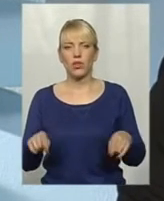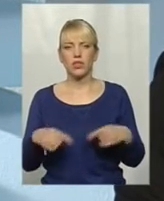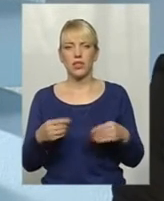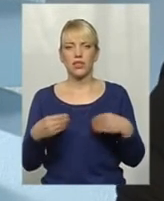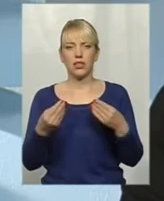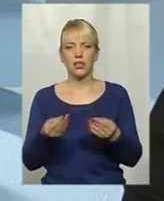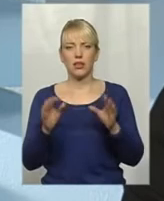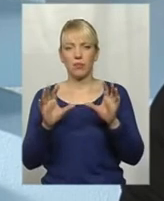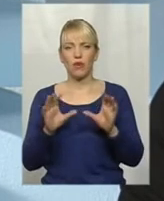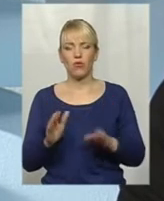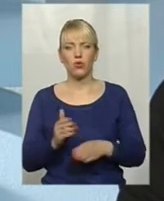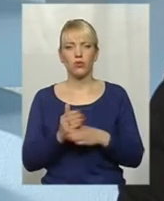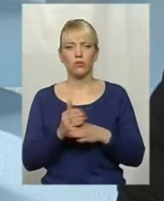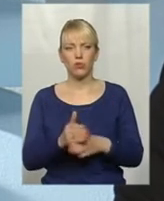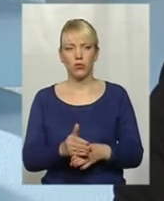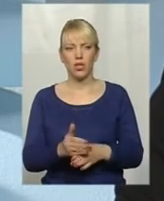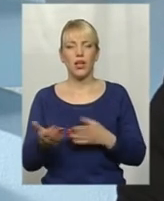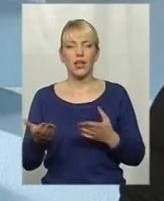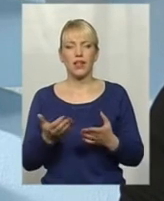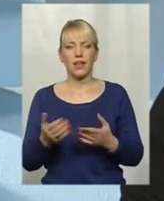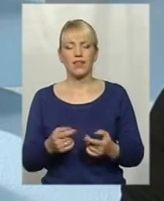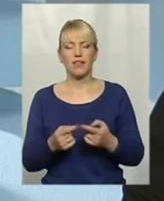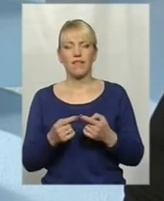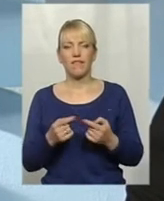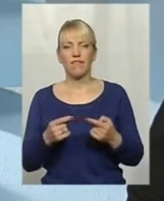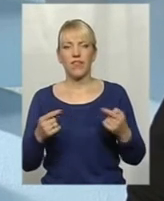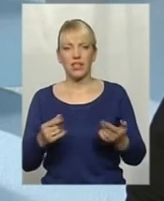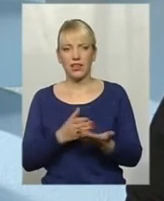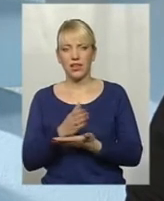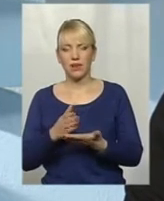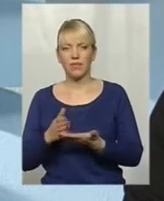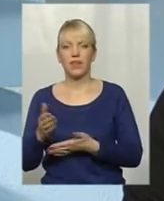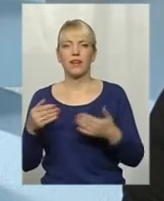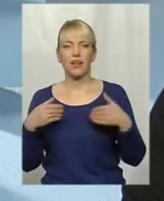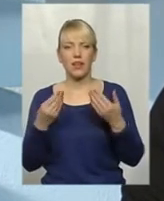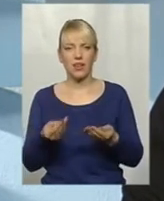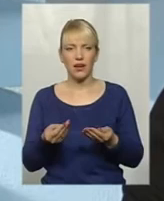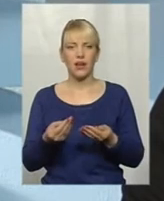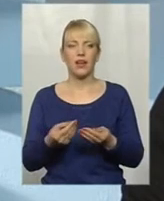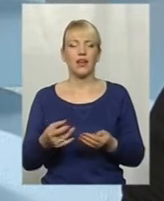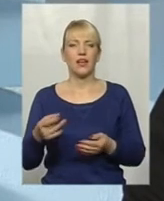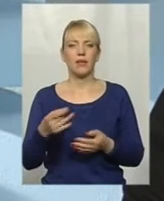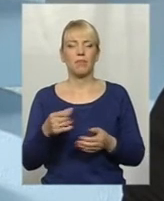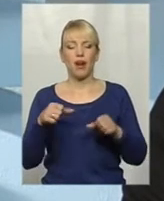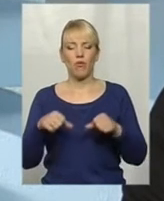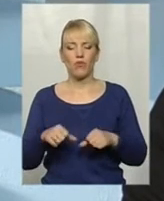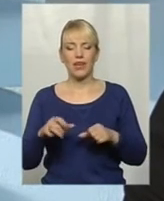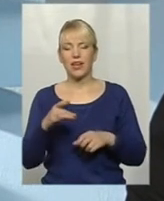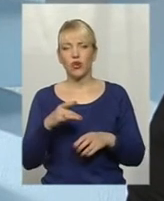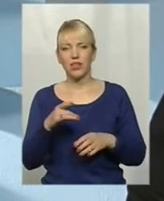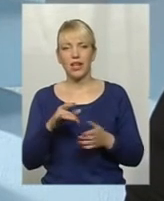допомоги. Які ж види правових послуг надає регіональний центр? здійснення